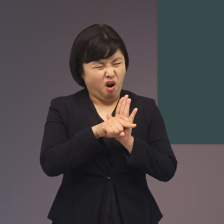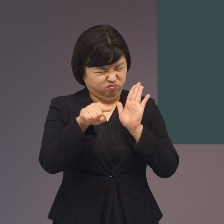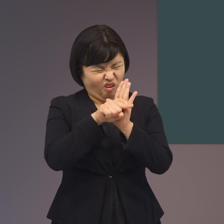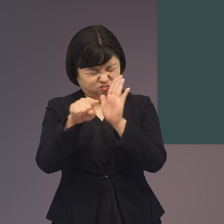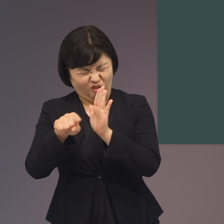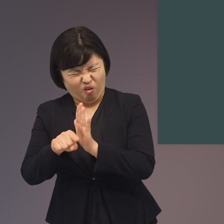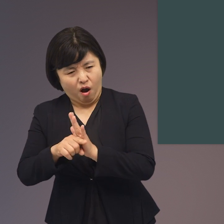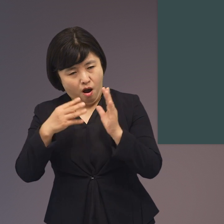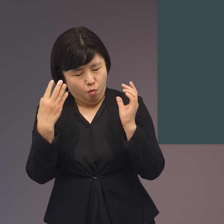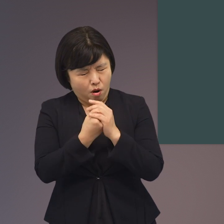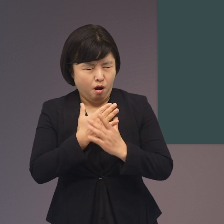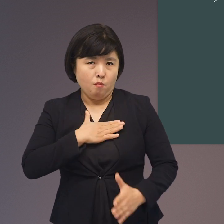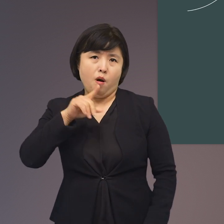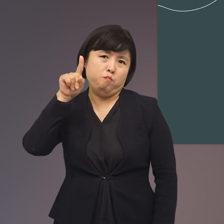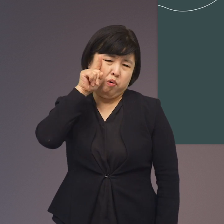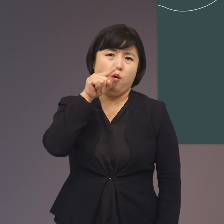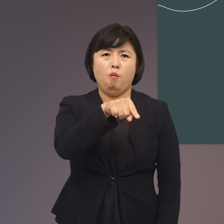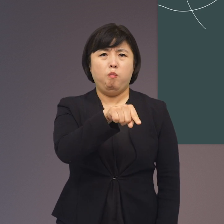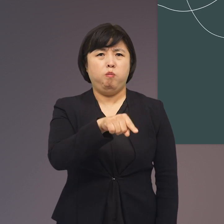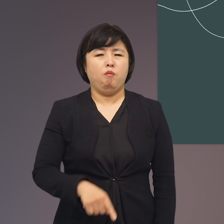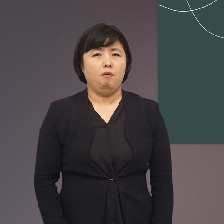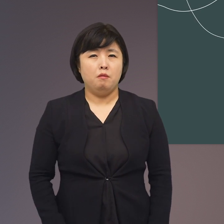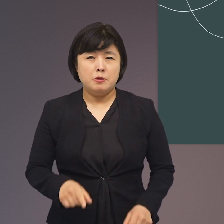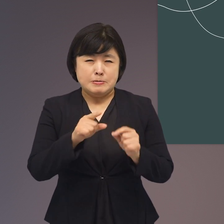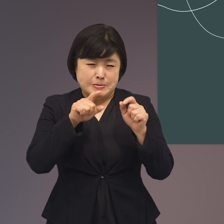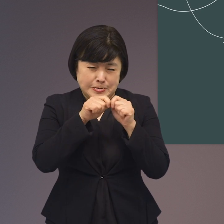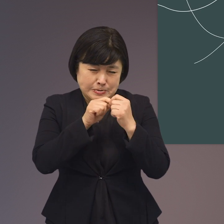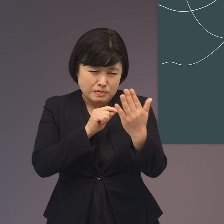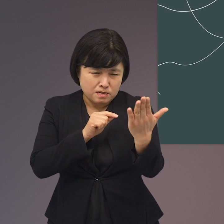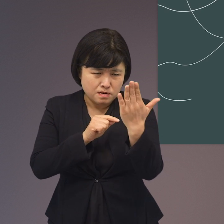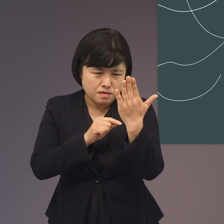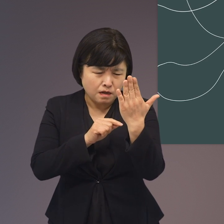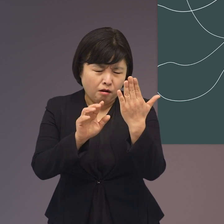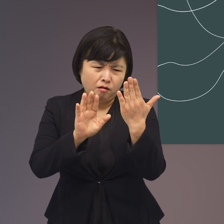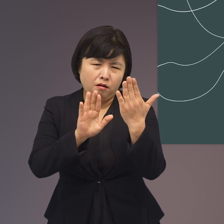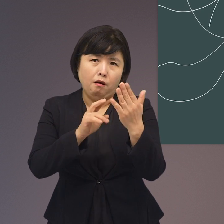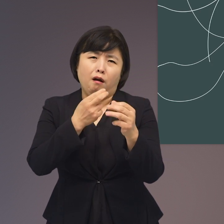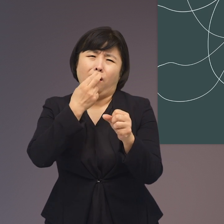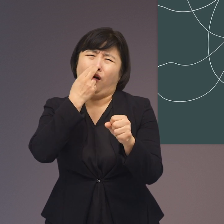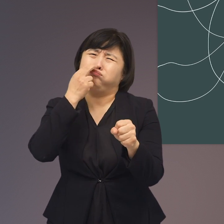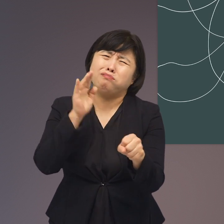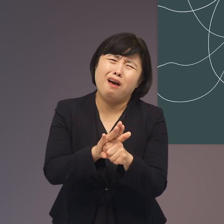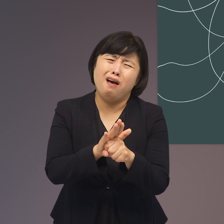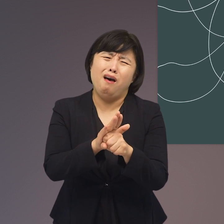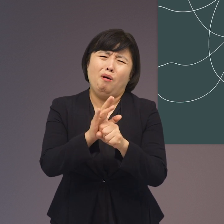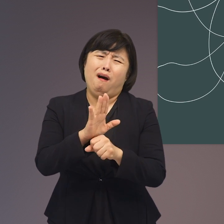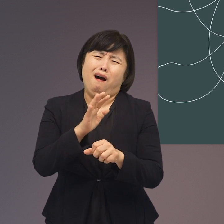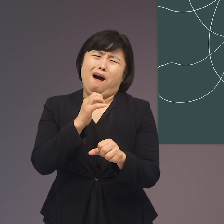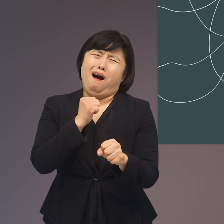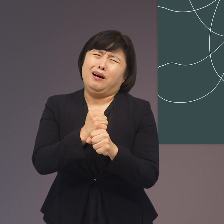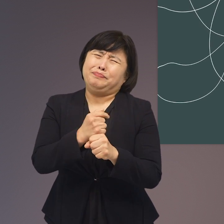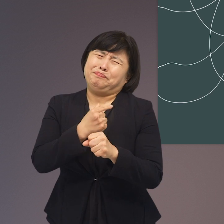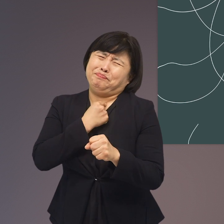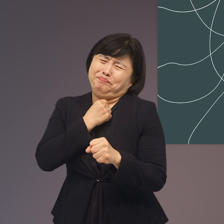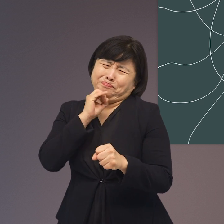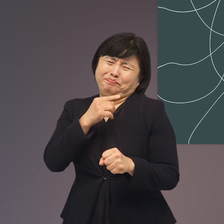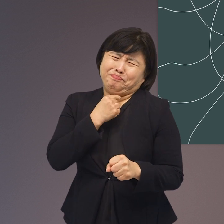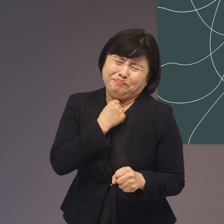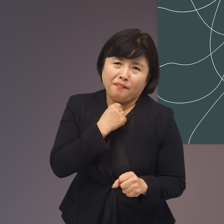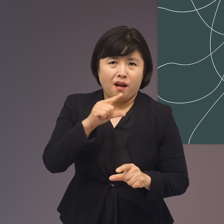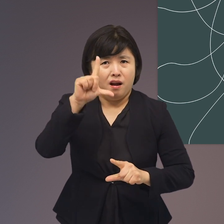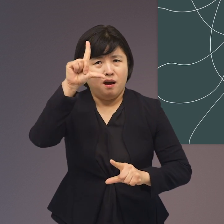모든 부정적인 감정이 다 보였어요. 조금 더 자세히 보니 무언가 억울해 보이며 할 말도 많아